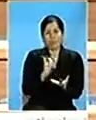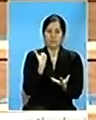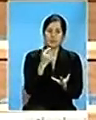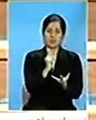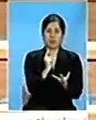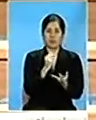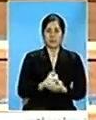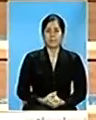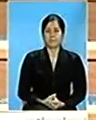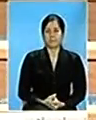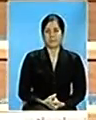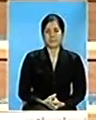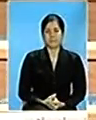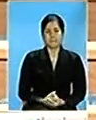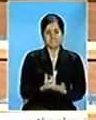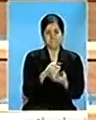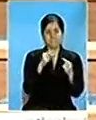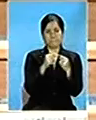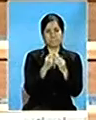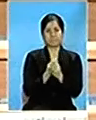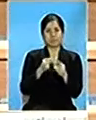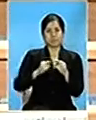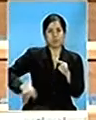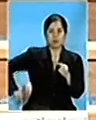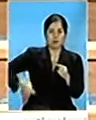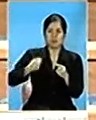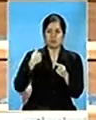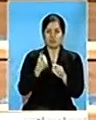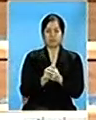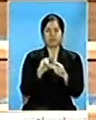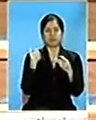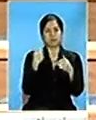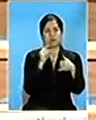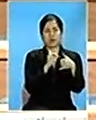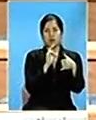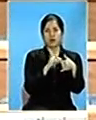หรือเขมรทรมานสมาชิกสภา